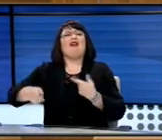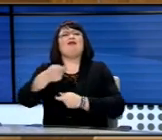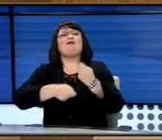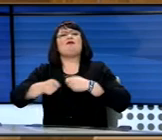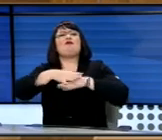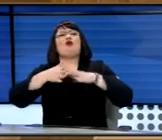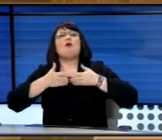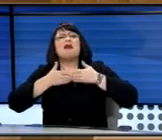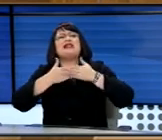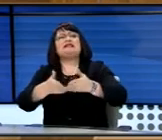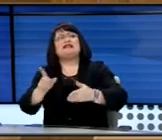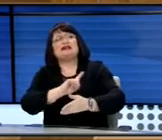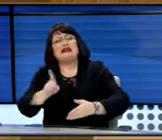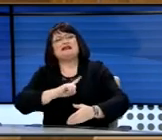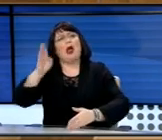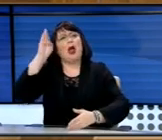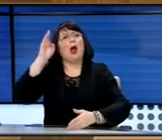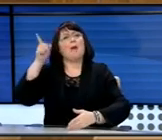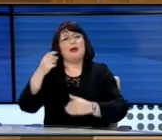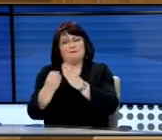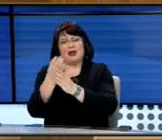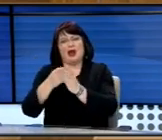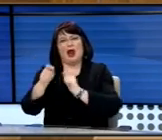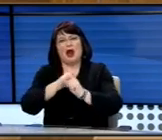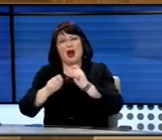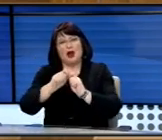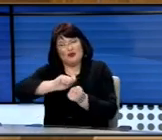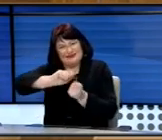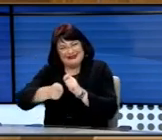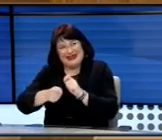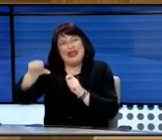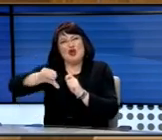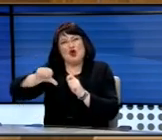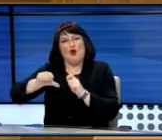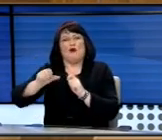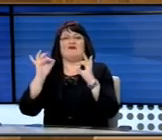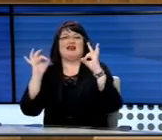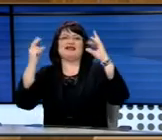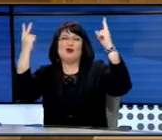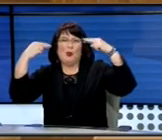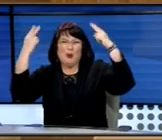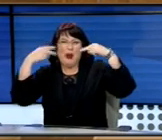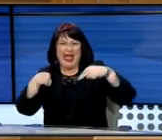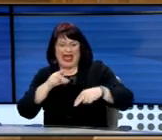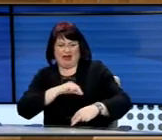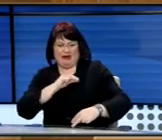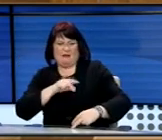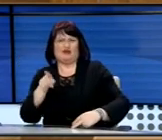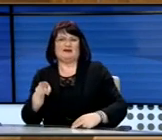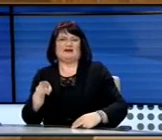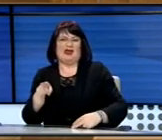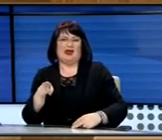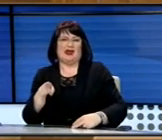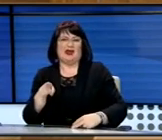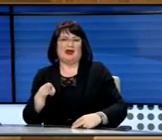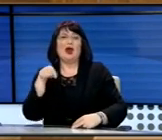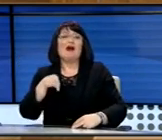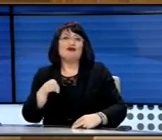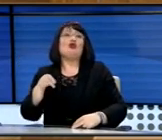που μεταφέρουν και των Αμερικάνων που παράγουν το υγροποιημένο φυσικό αέριο, είναι ακριβώς ο πυρήνας της